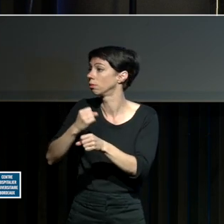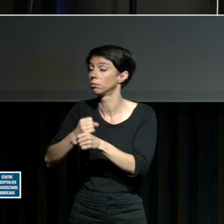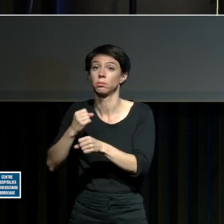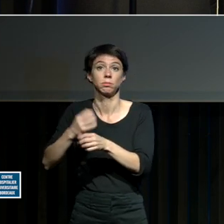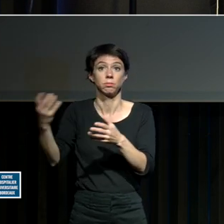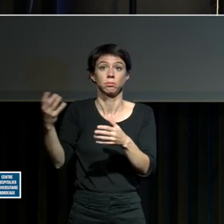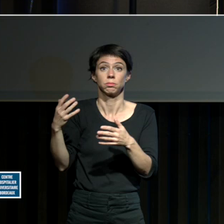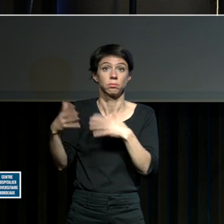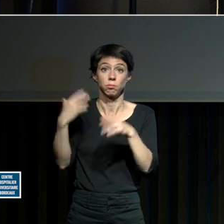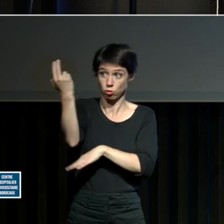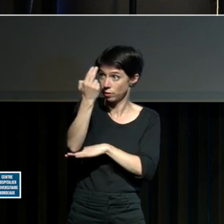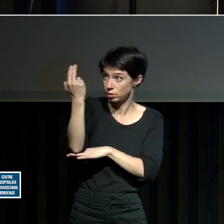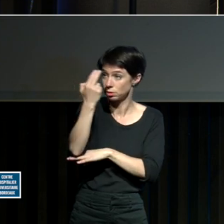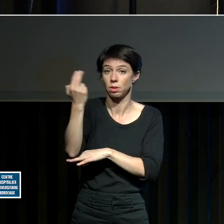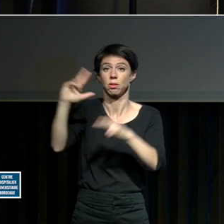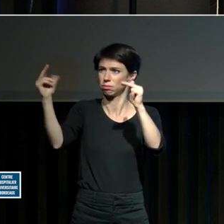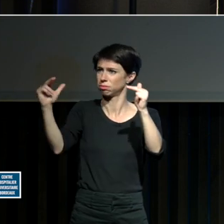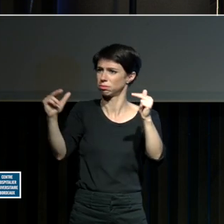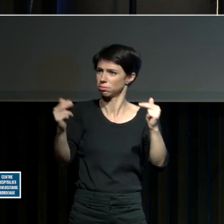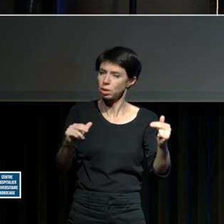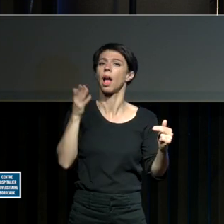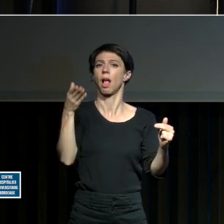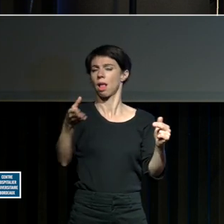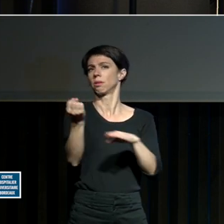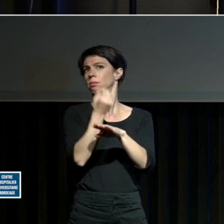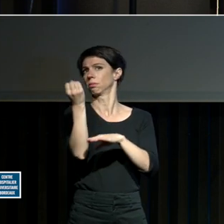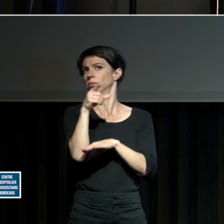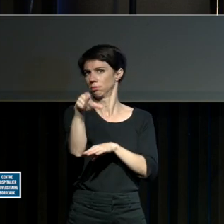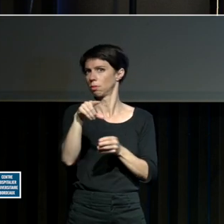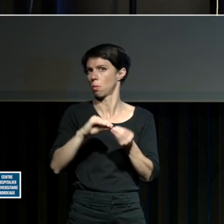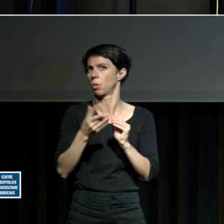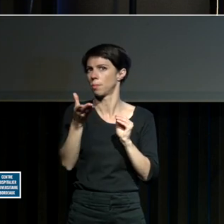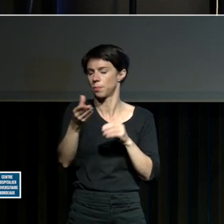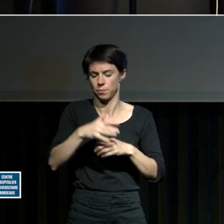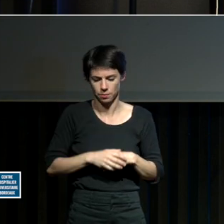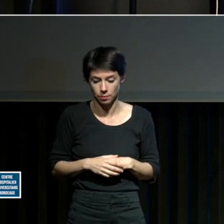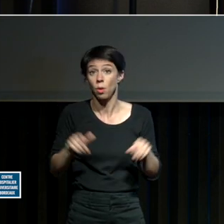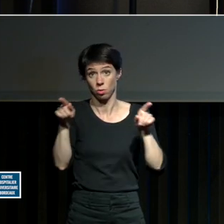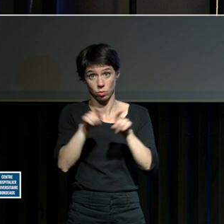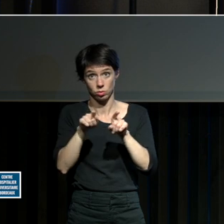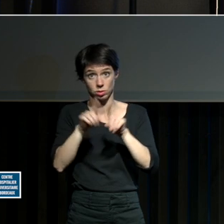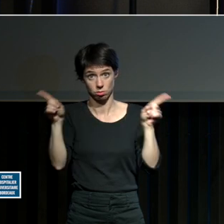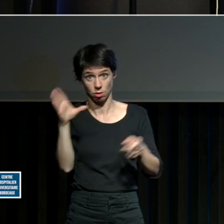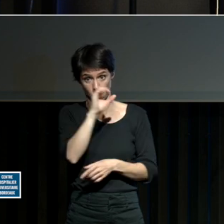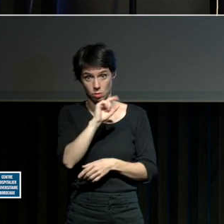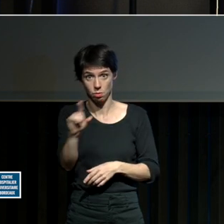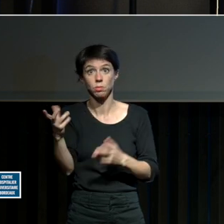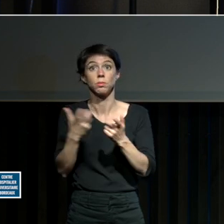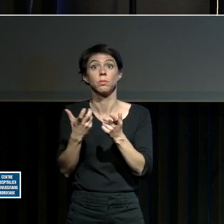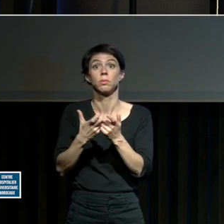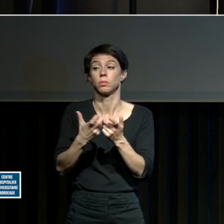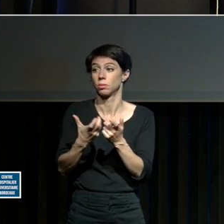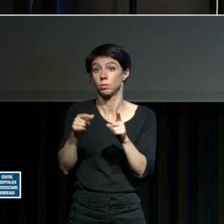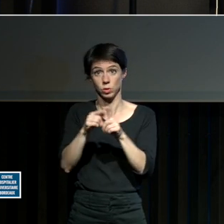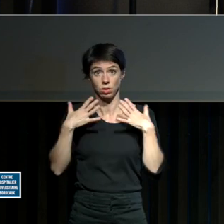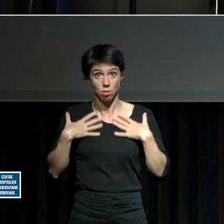difficultés professionnelles ou universitaires. Et puis, il ne faut pas oublier tout un ensemble de retentissements sur des symptômes